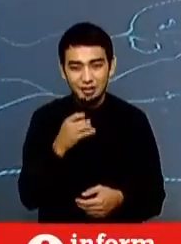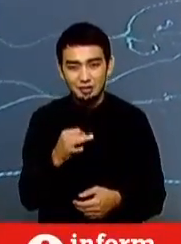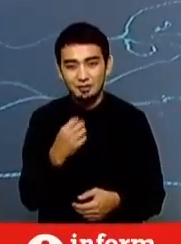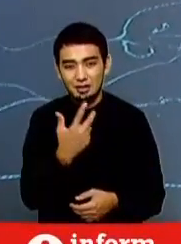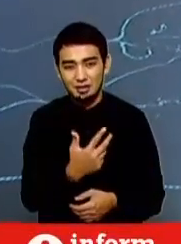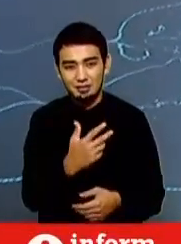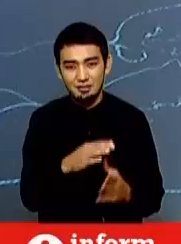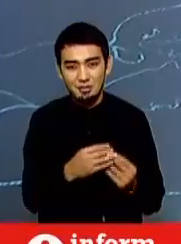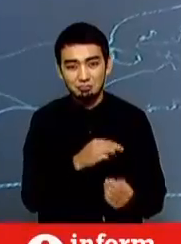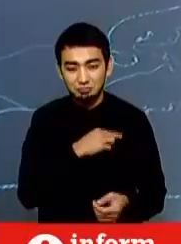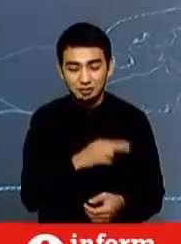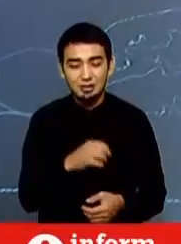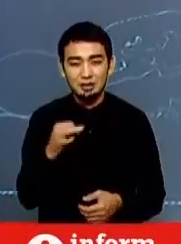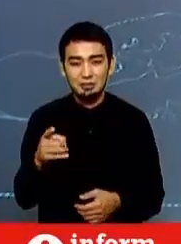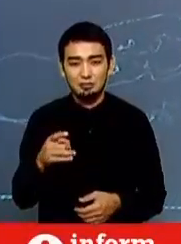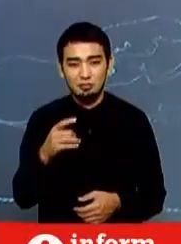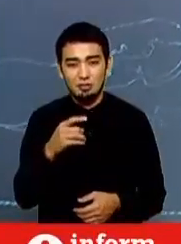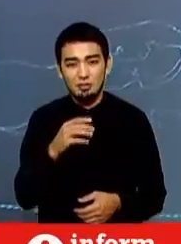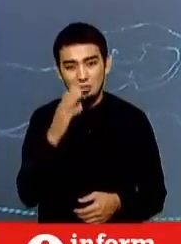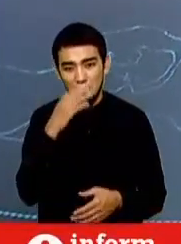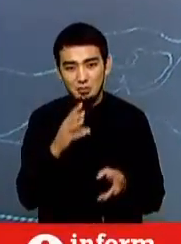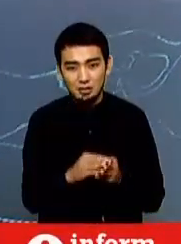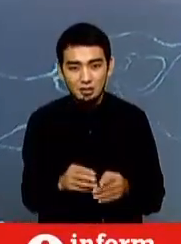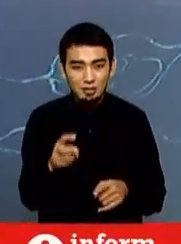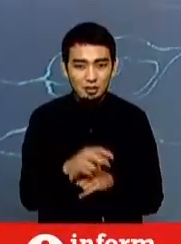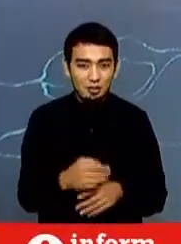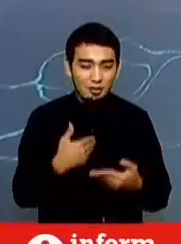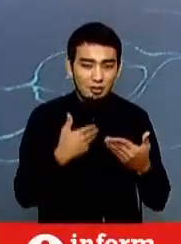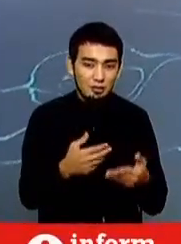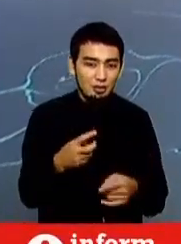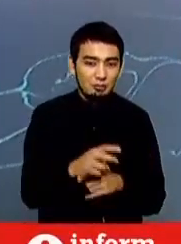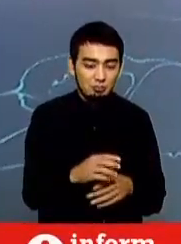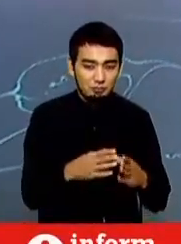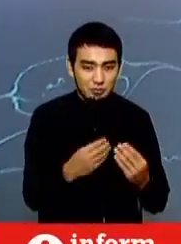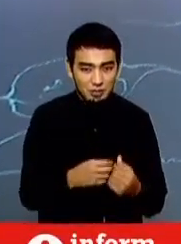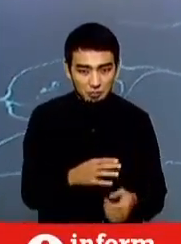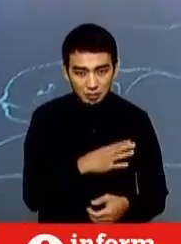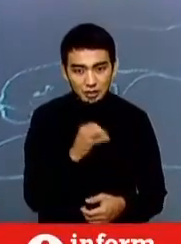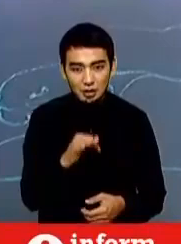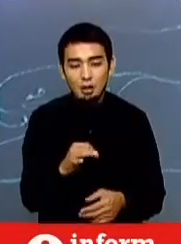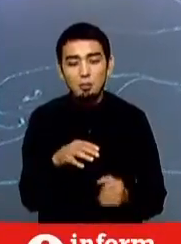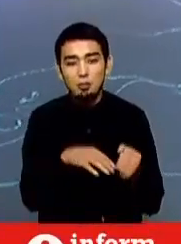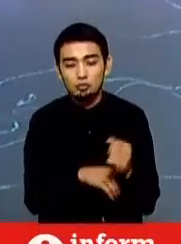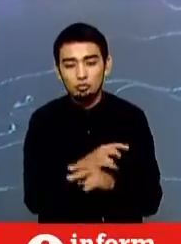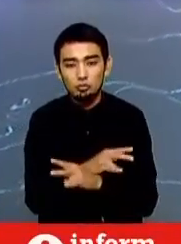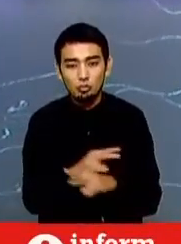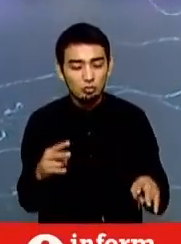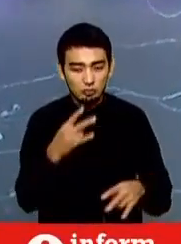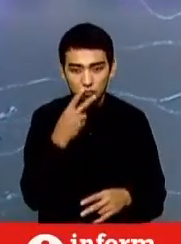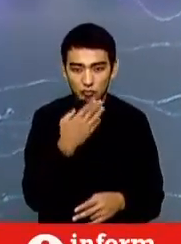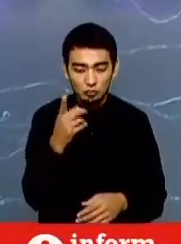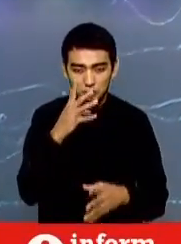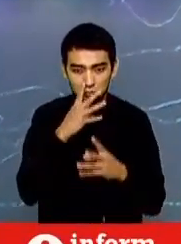айырылып, қара жамылған отбасына әкесімен келіп, көңіл айтып кешірім сұраған. Одан кейін күдіктіні ешкім көрмеген, ізім ғайым